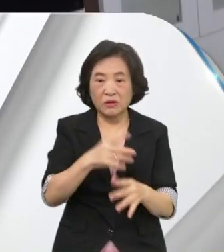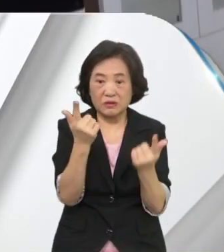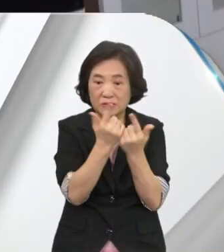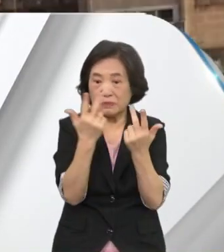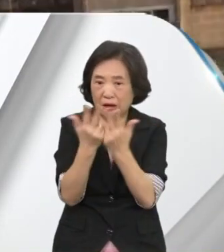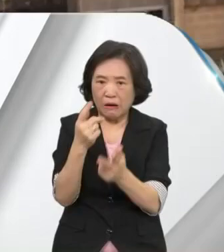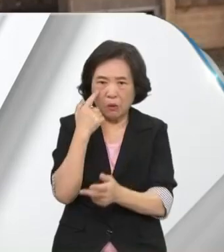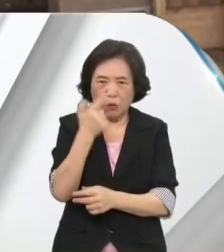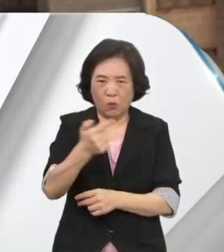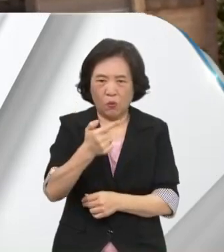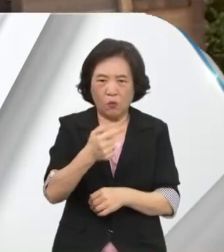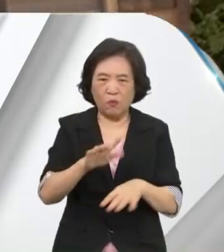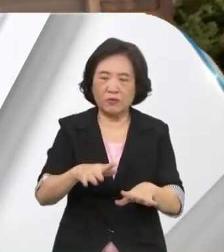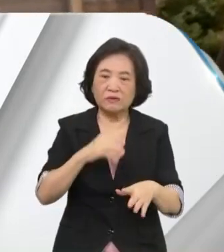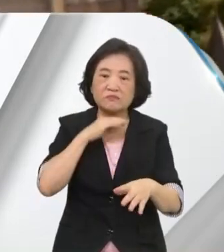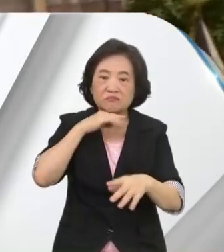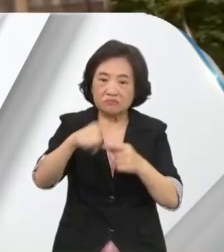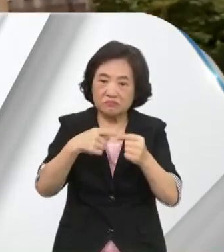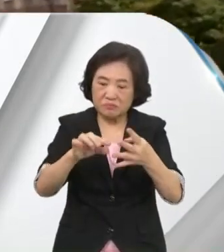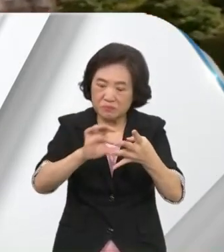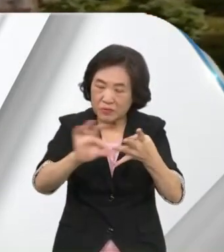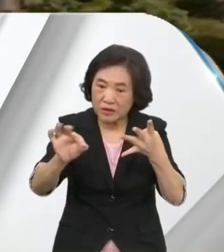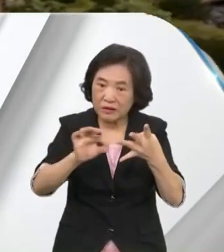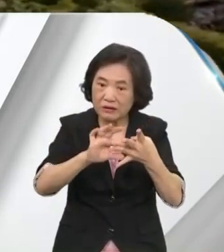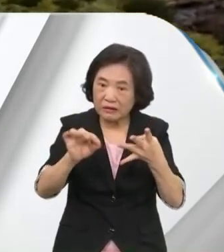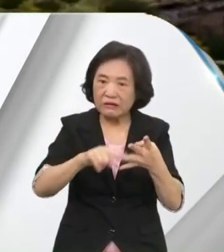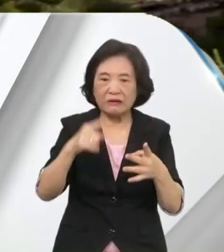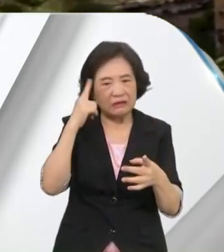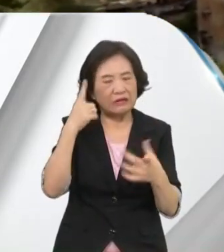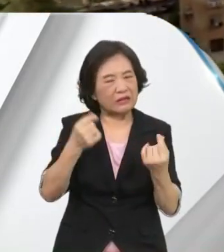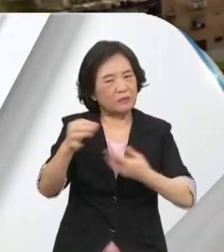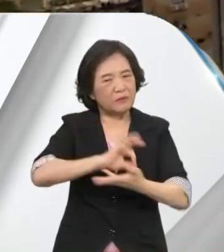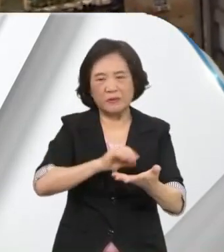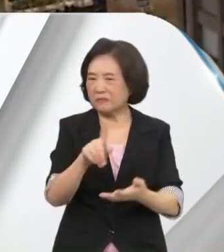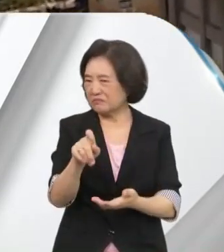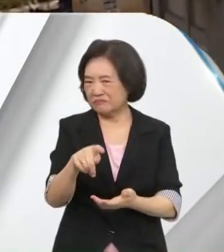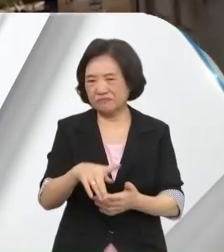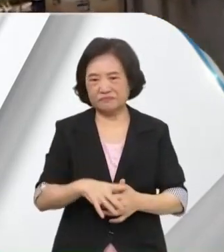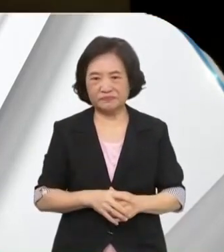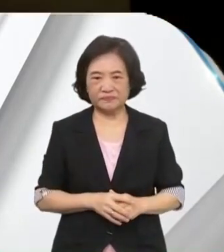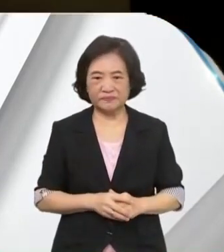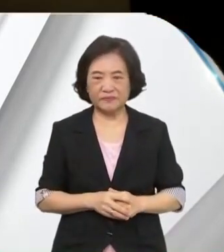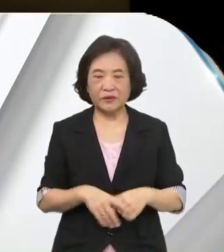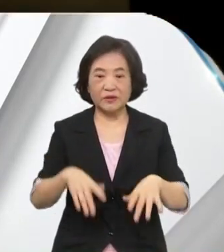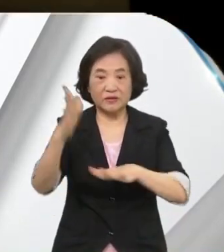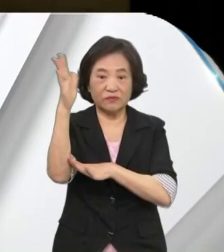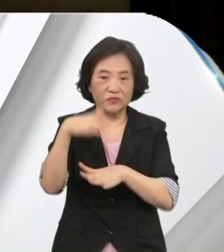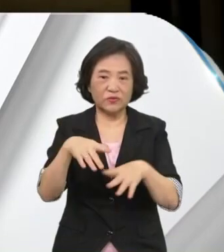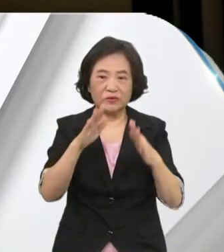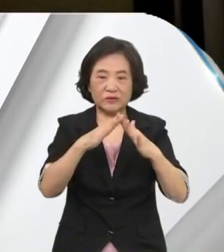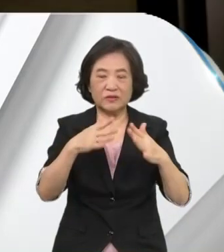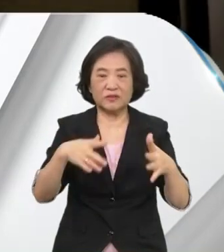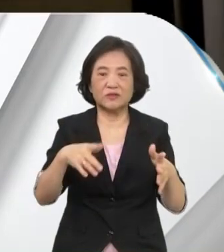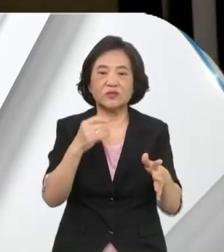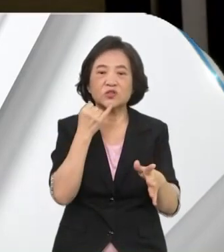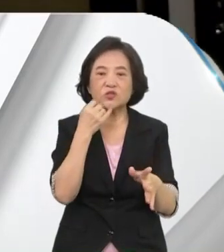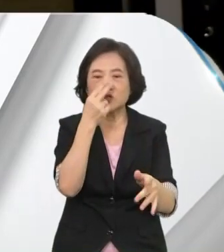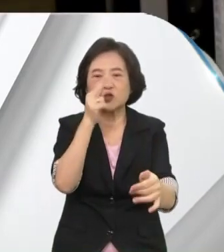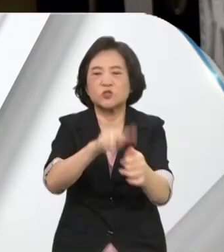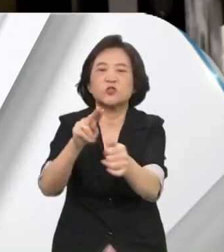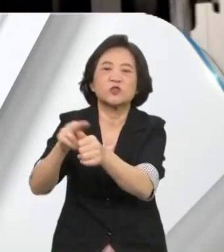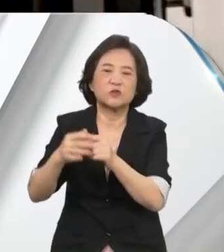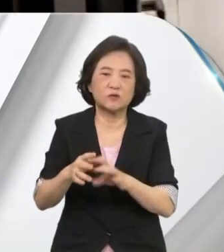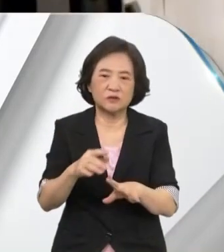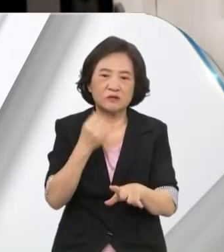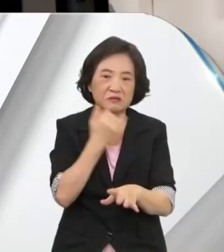事情下面，安算第三季销售降趴，未强用唔好。 政府打炒房相关的一些政策，那么将会陆